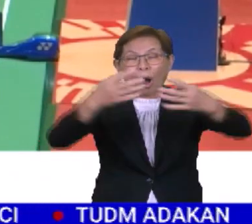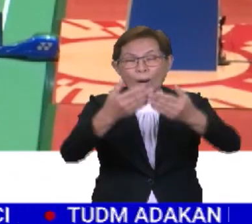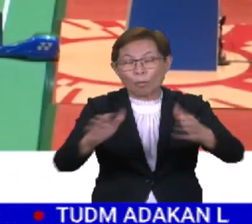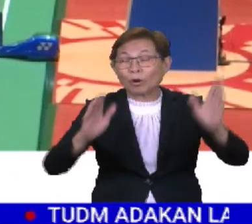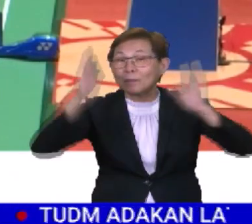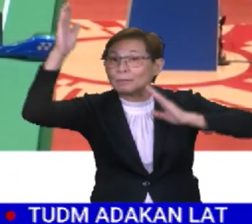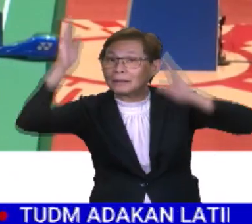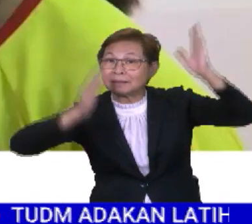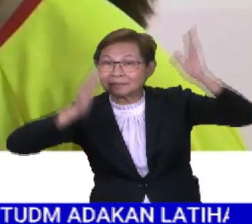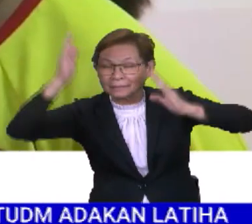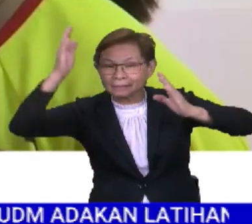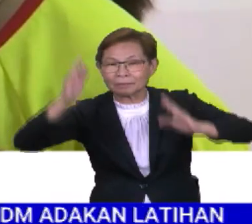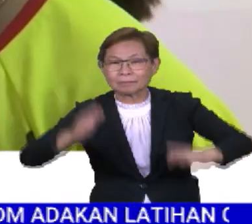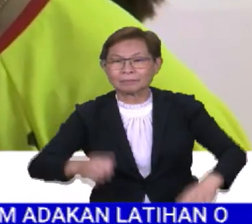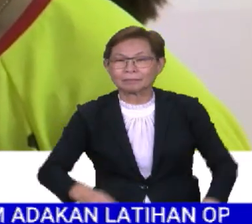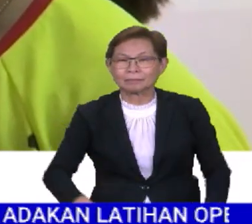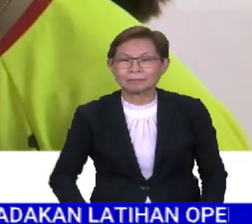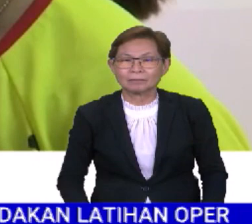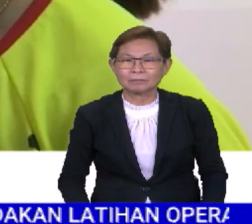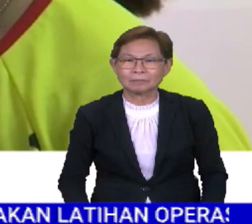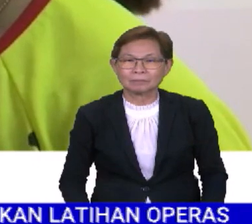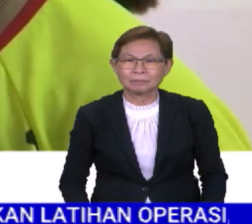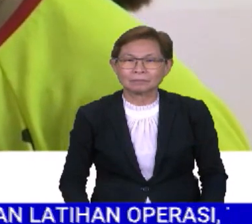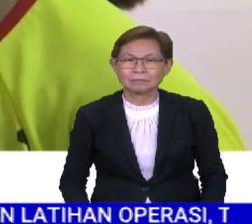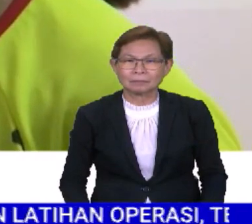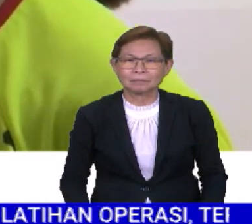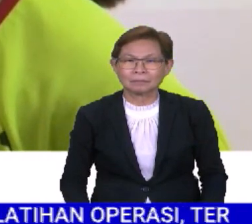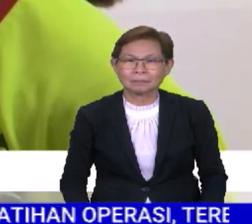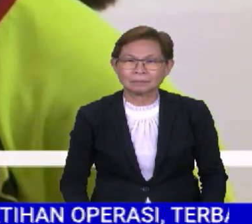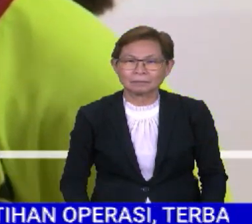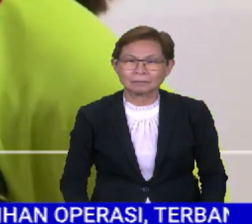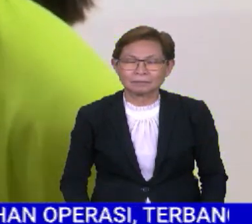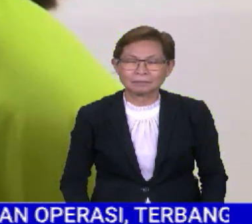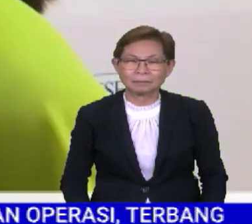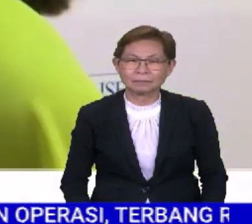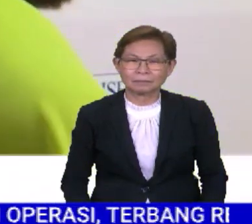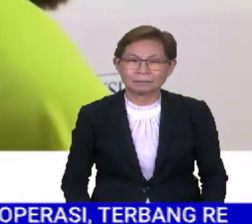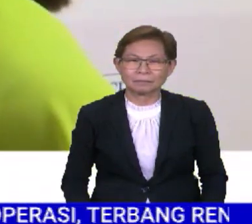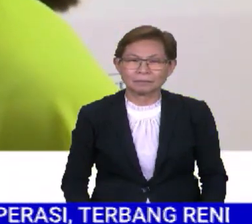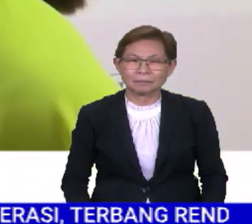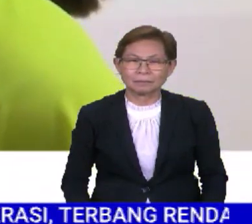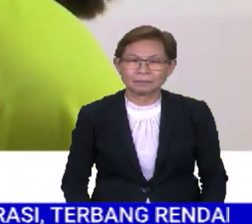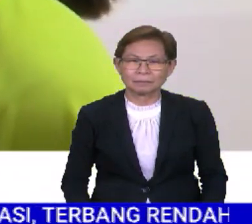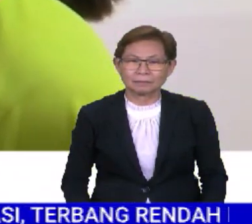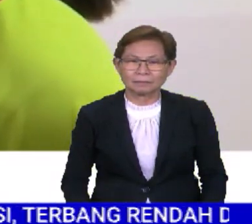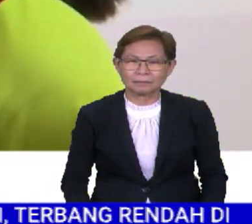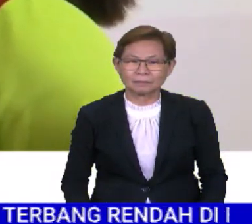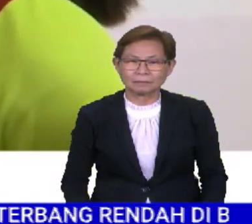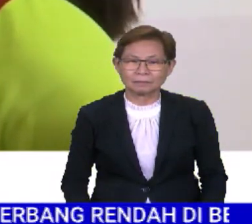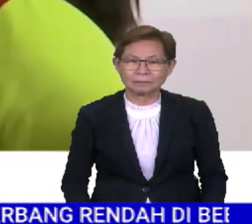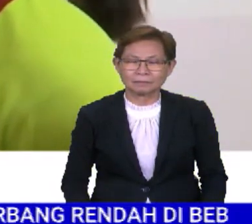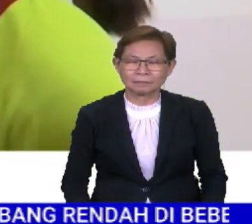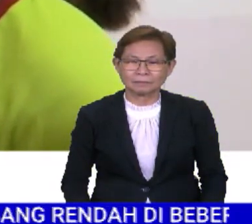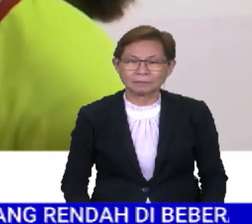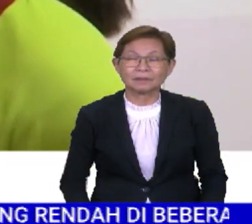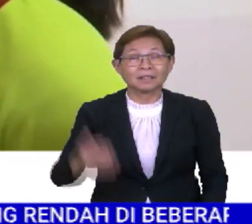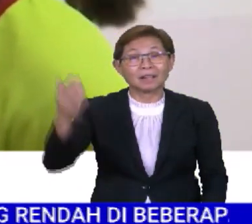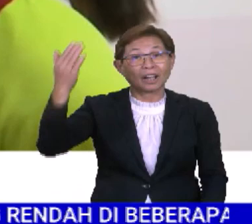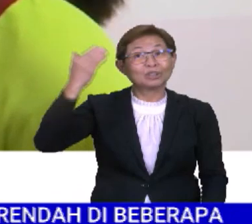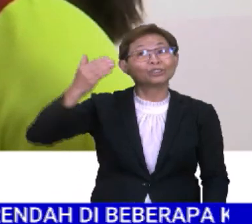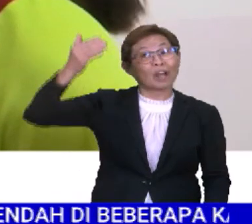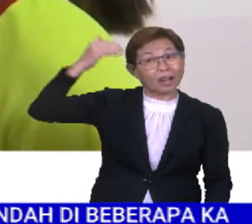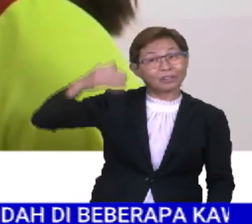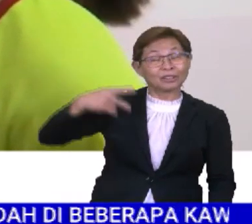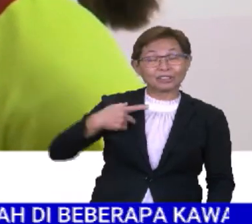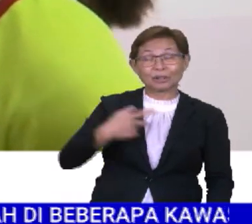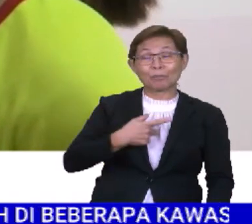Malaysia. Kita tu ada fikir pasal kita yang tak cukup main hari tu.